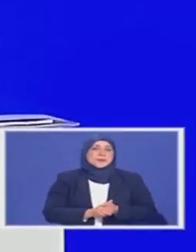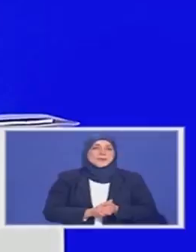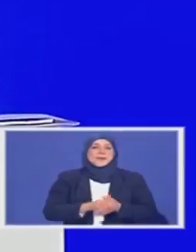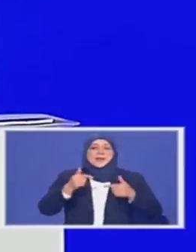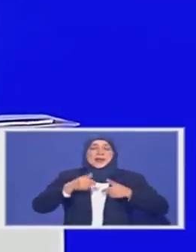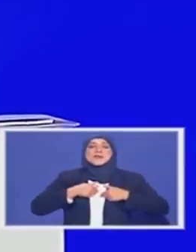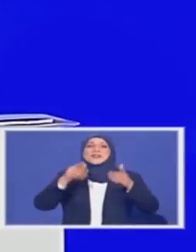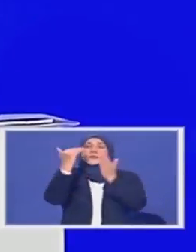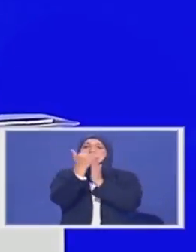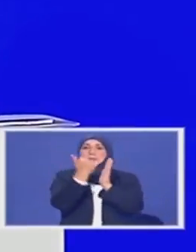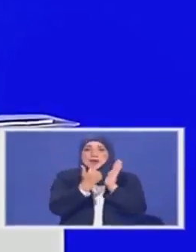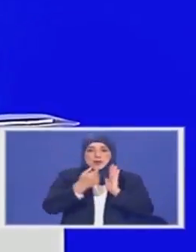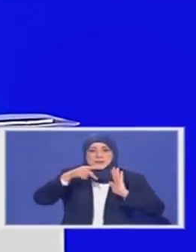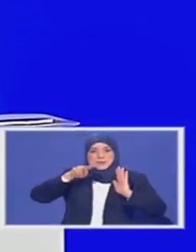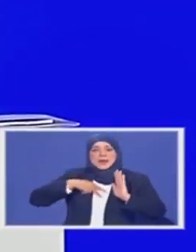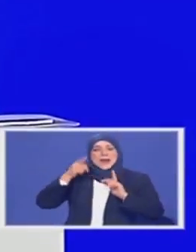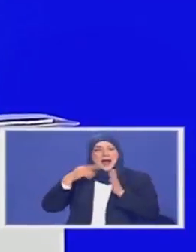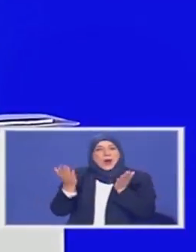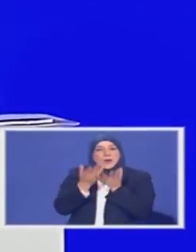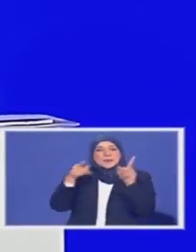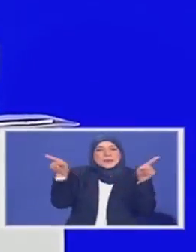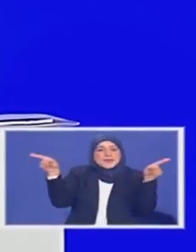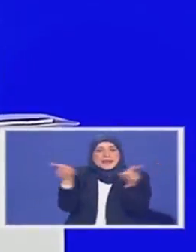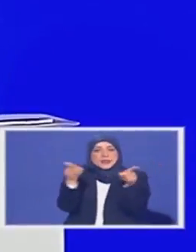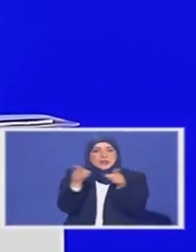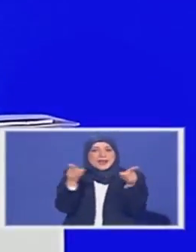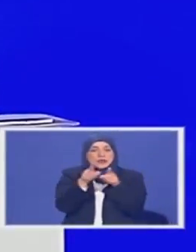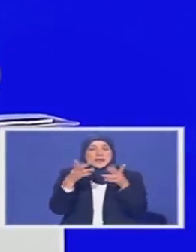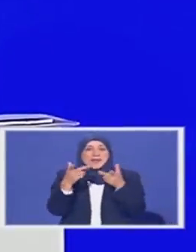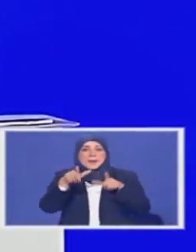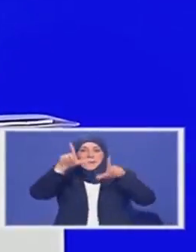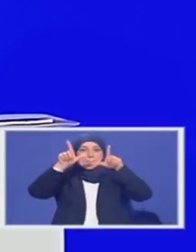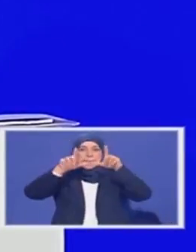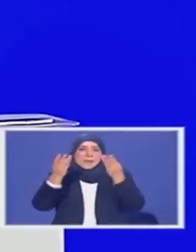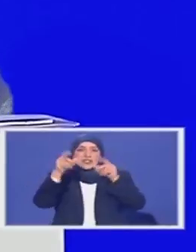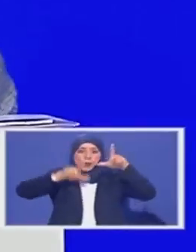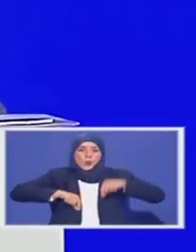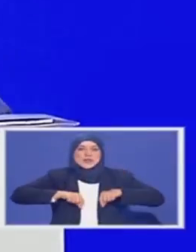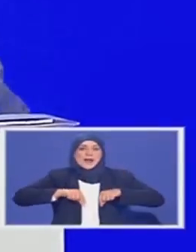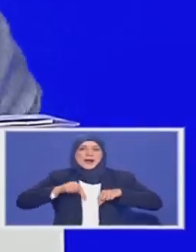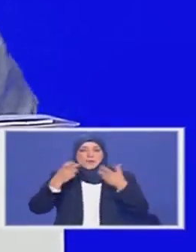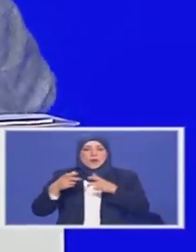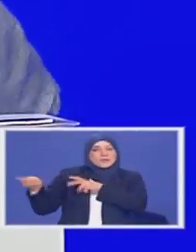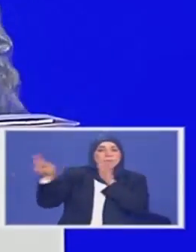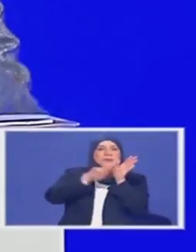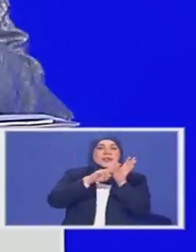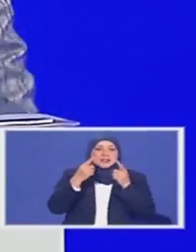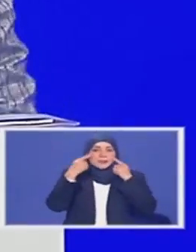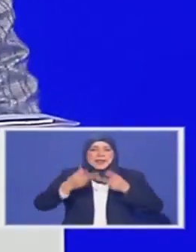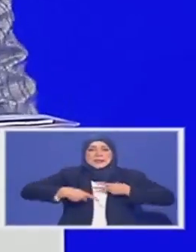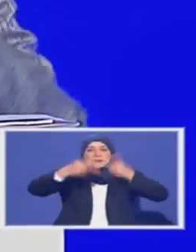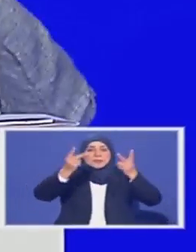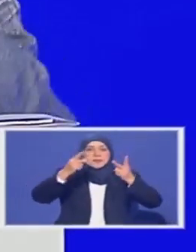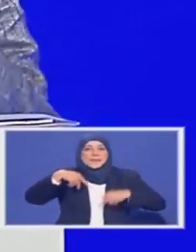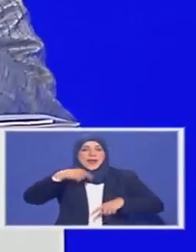حاولنا نقصوا، ثم كان ثم معناها العديد من الوزارات متدخلة، حاولنا نكون وزارة واحدة هي وزارة